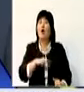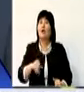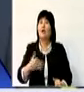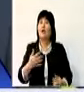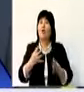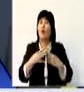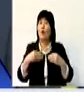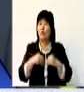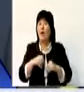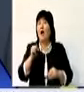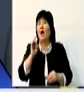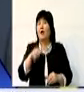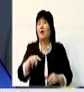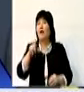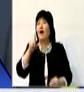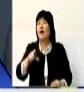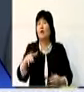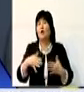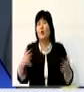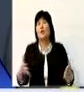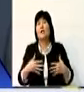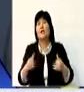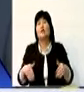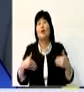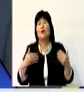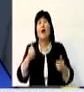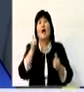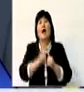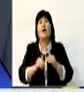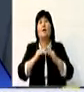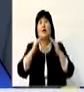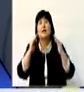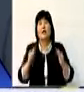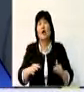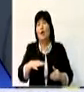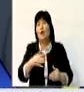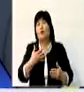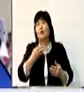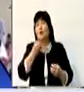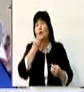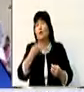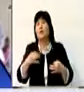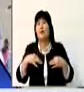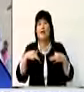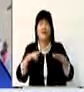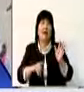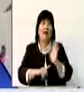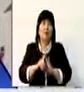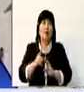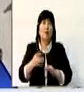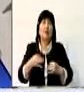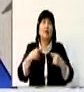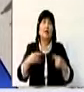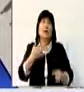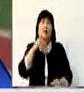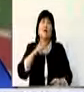отбасына, Арал ауданындағы азаматтарға зор денсаулық тілей отырып, әрбір шаңыраққа құт береке әкелсін. Бірлік мерекесінде өзге ұлт